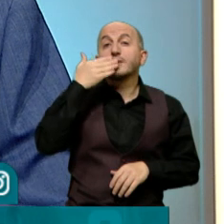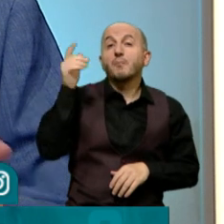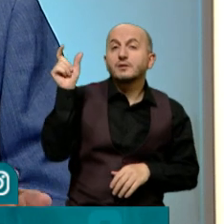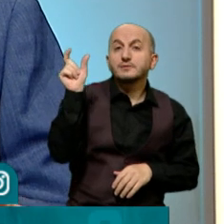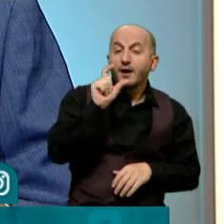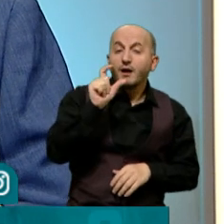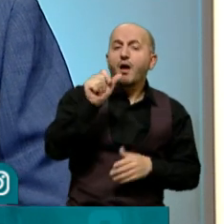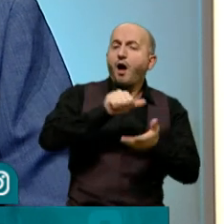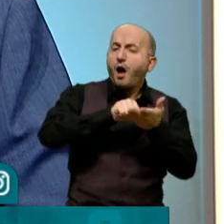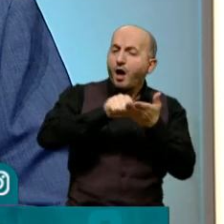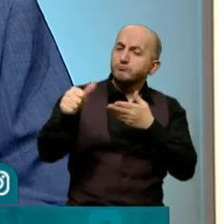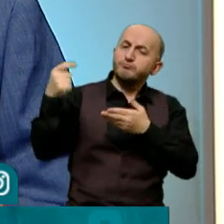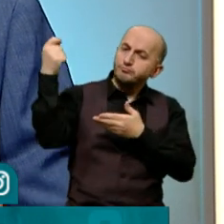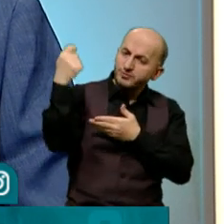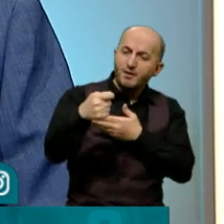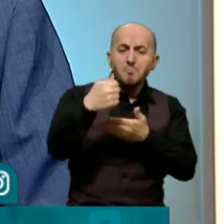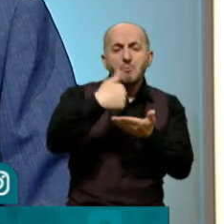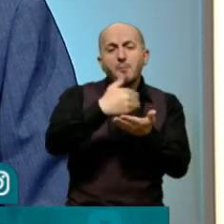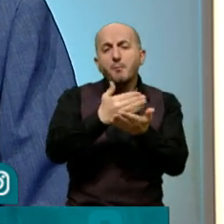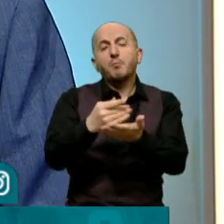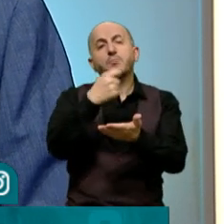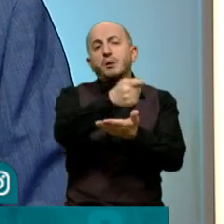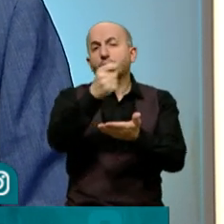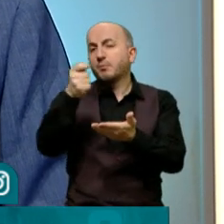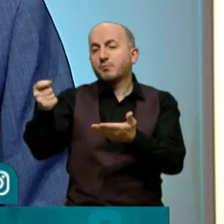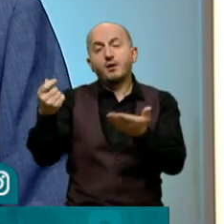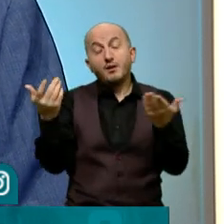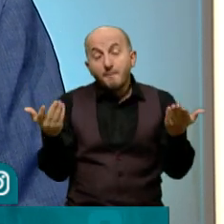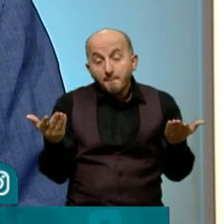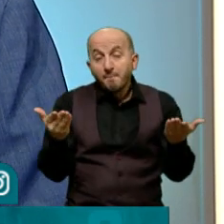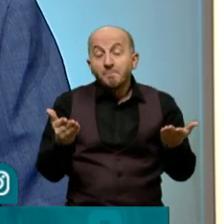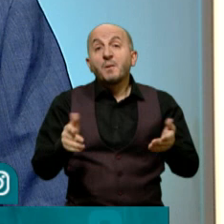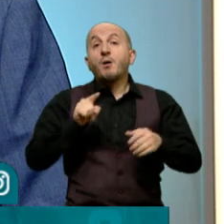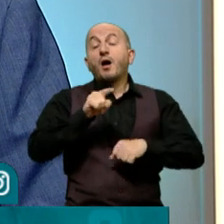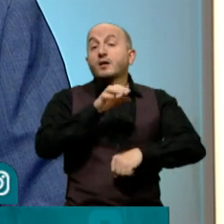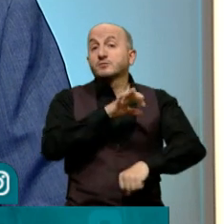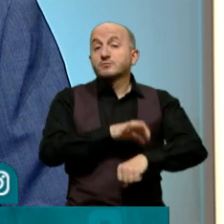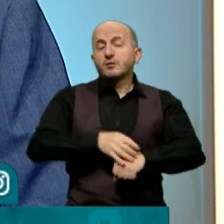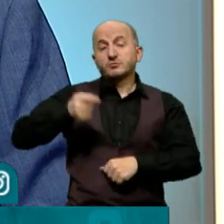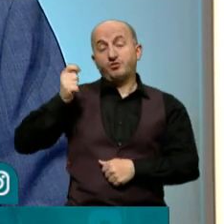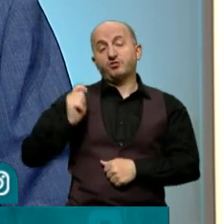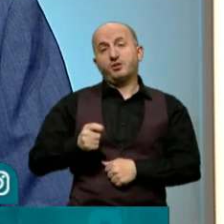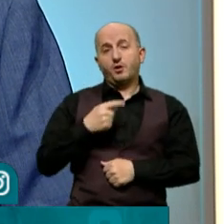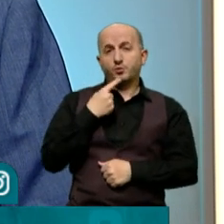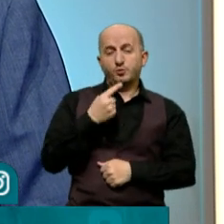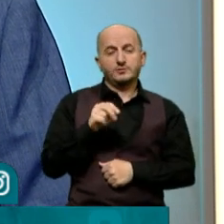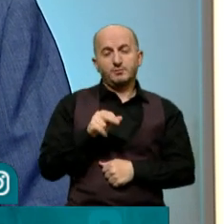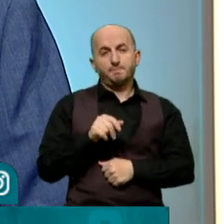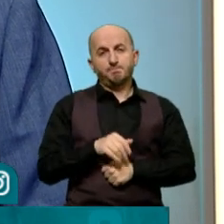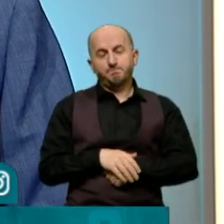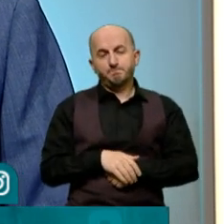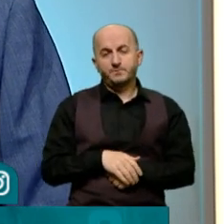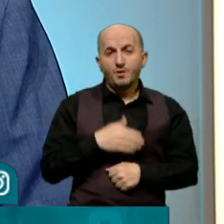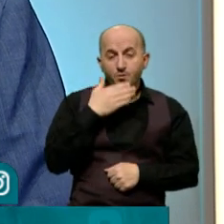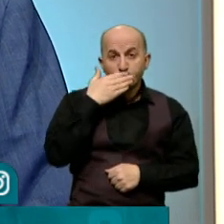bu toptan da verebilir, parça parça da verebilir. Ama tabii bu hastalık gerçekten söylediğimiz gibi